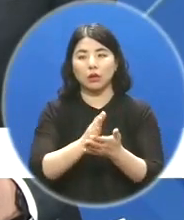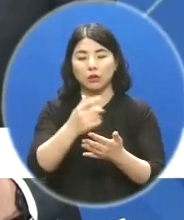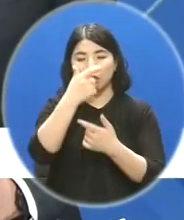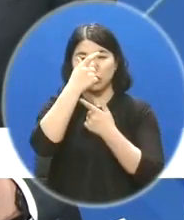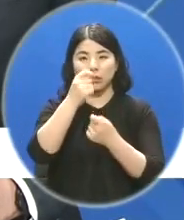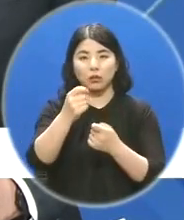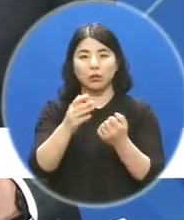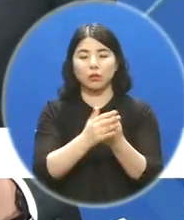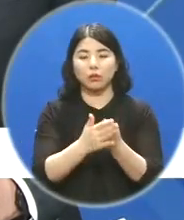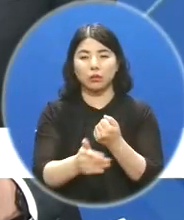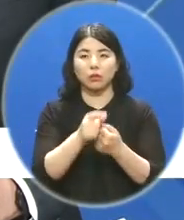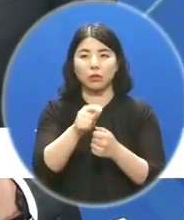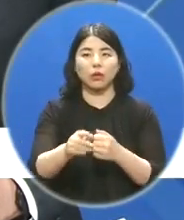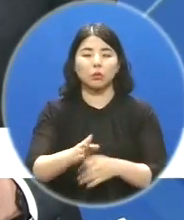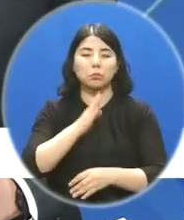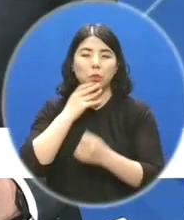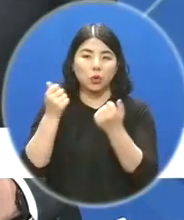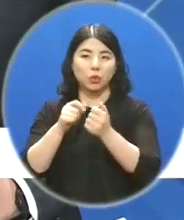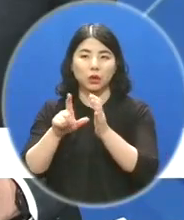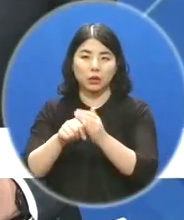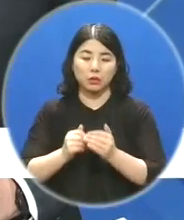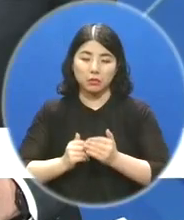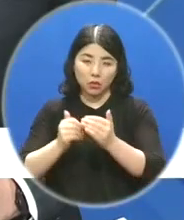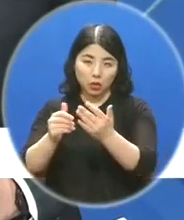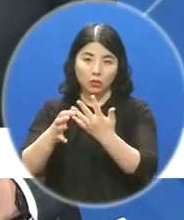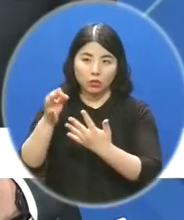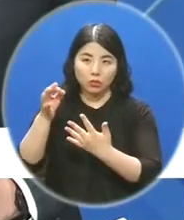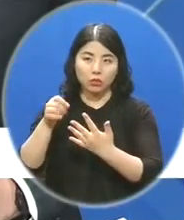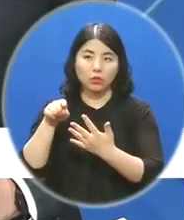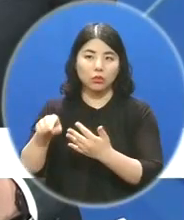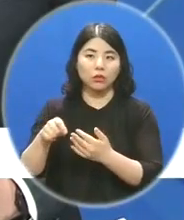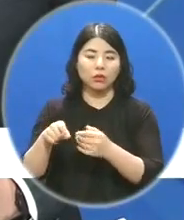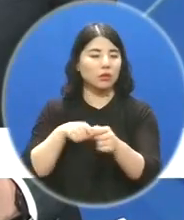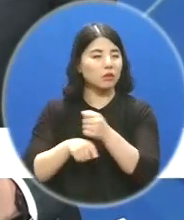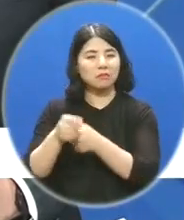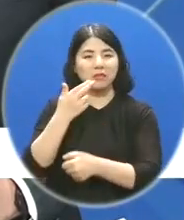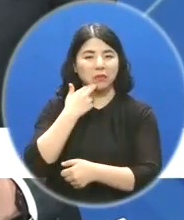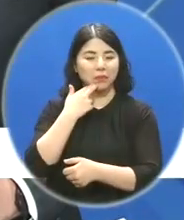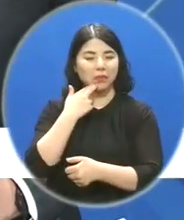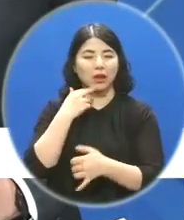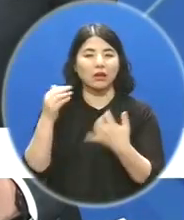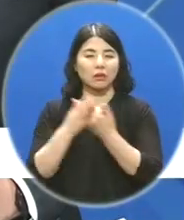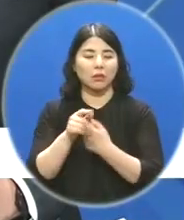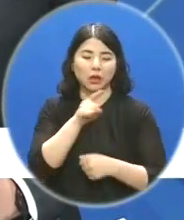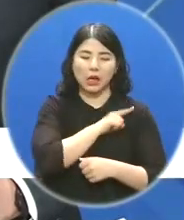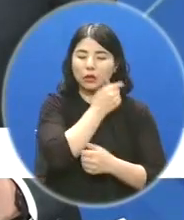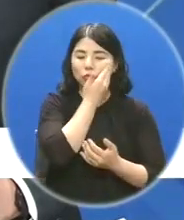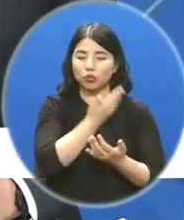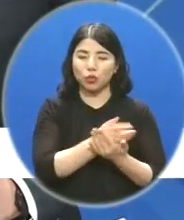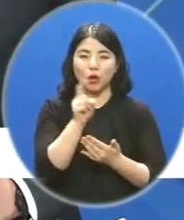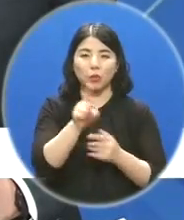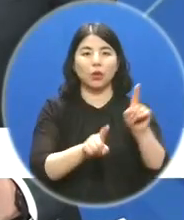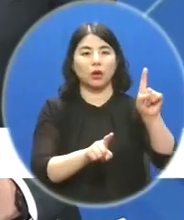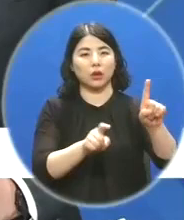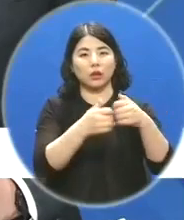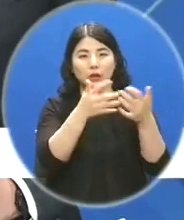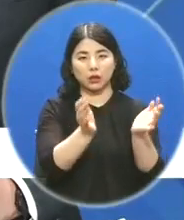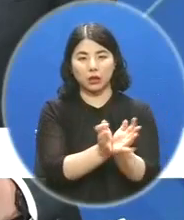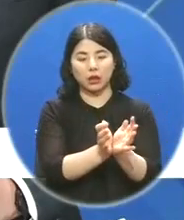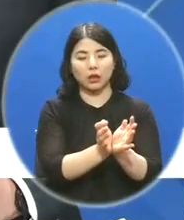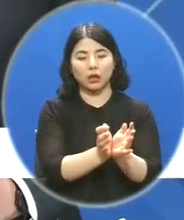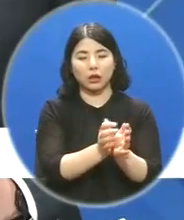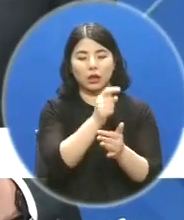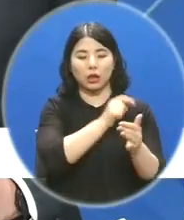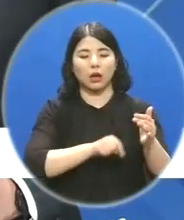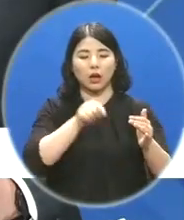때문에 사실상의 본회의에서 선출하는 그 과정은 네. 사실상에 좀 무의미하다. 그렇기 때문에 가장 중요한 것은 일당, 제